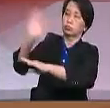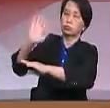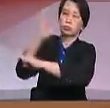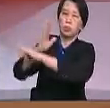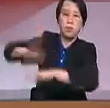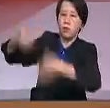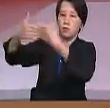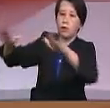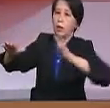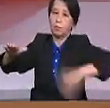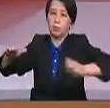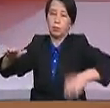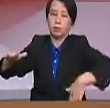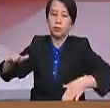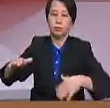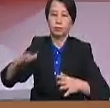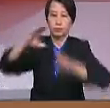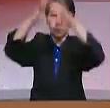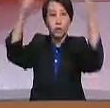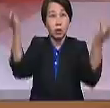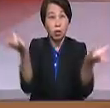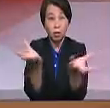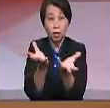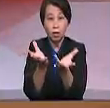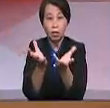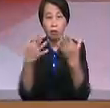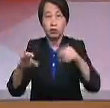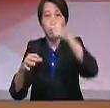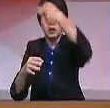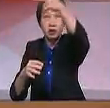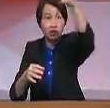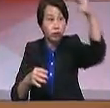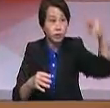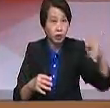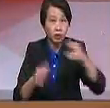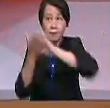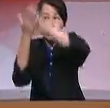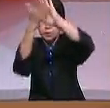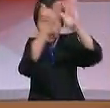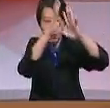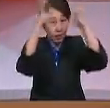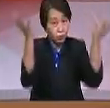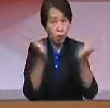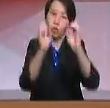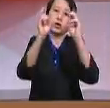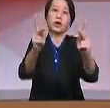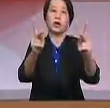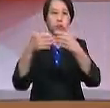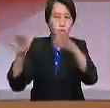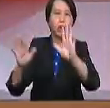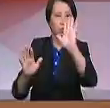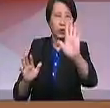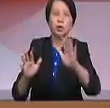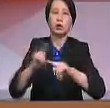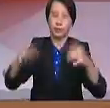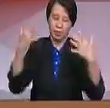seperti yang saya sebutkan, seluruh dunia pun hampir semuanya sudah hijau dan sebagainya, mungkin kita boleh buka. Tapi tidak ada tarikh